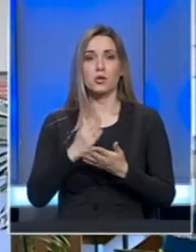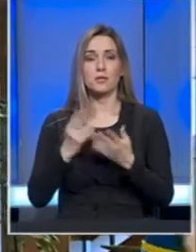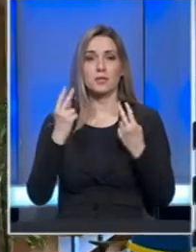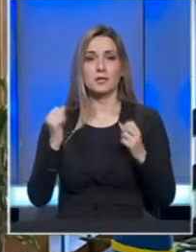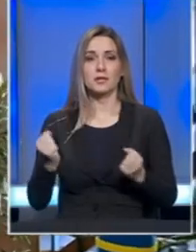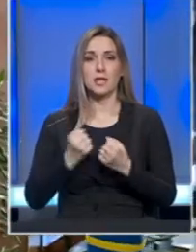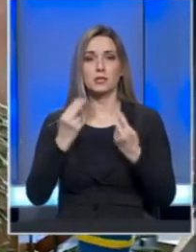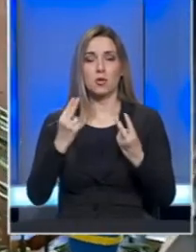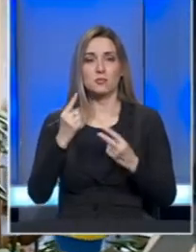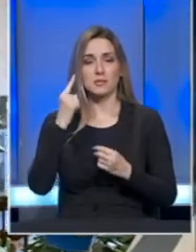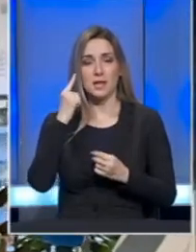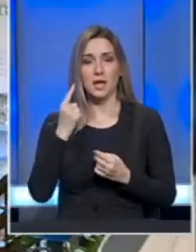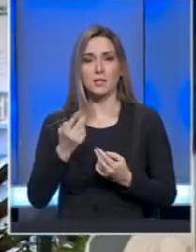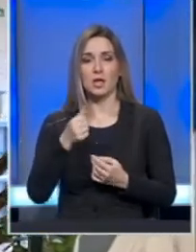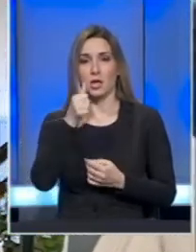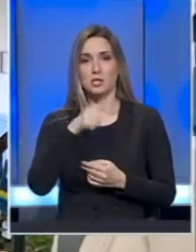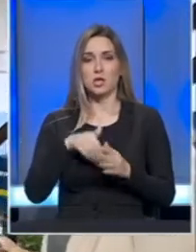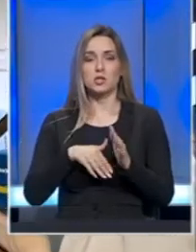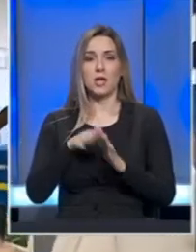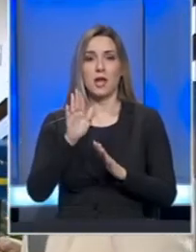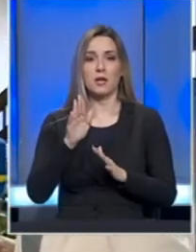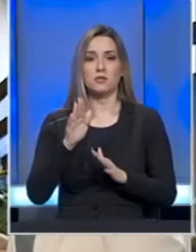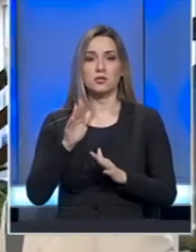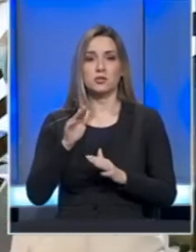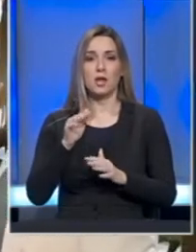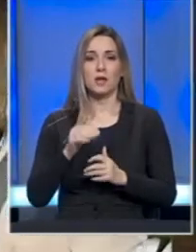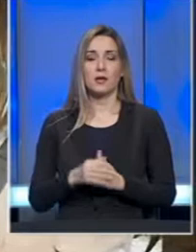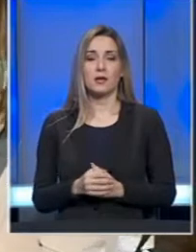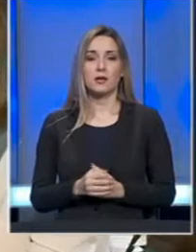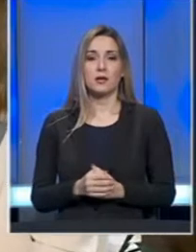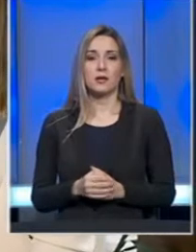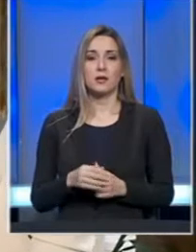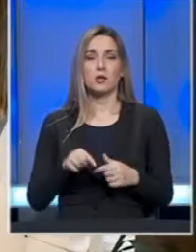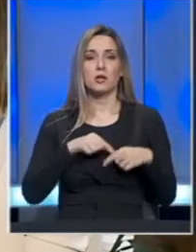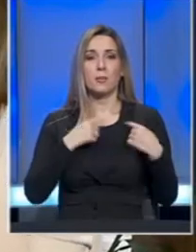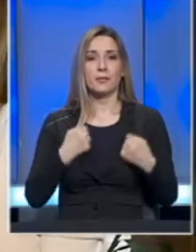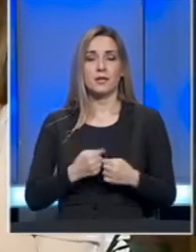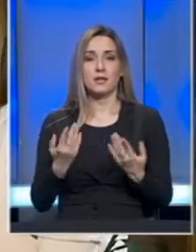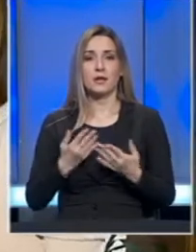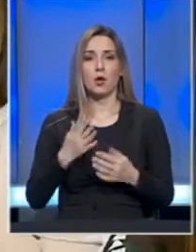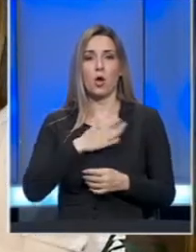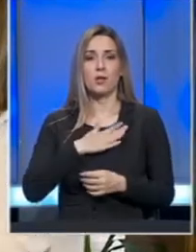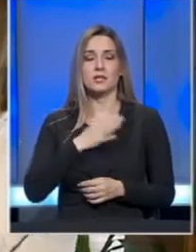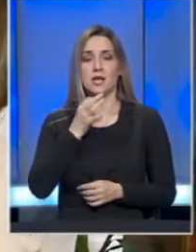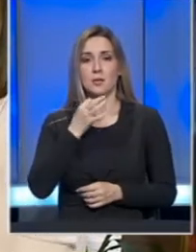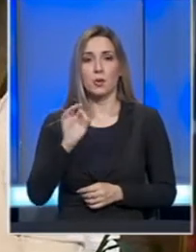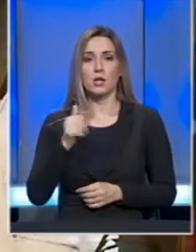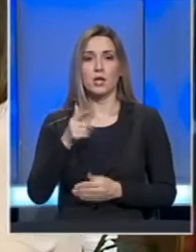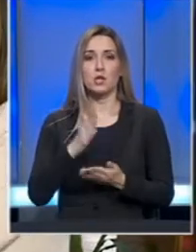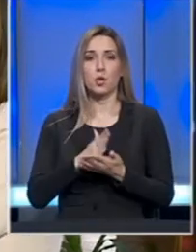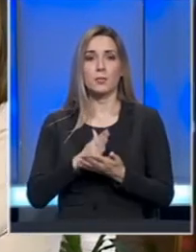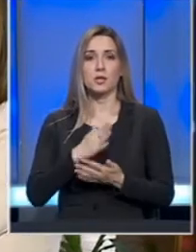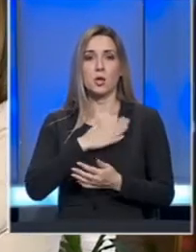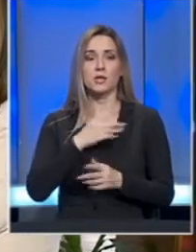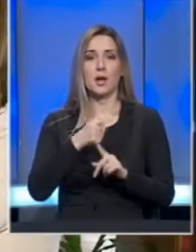znanje na ovaj način i šta će najviše, da tako kažem, doprinijeti nekoj oceni boljoj? Da li će to biti ocena